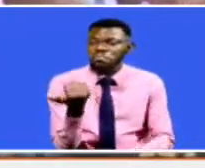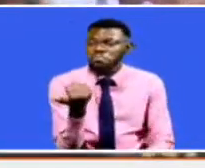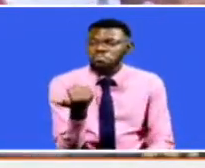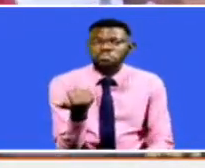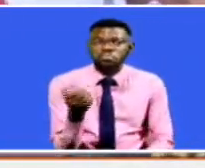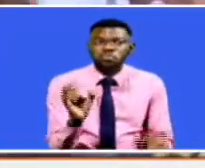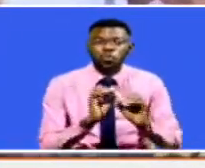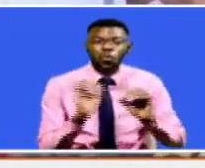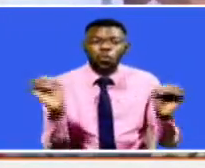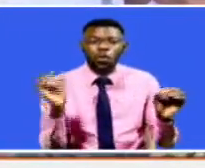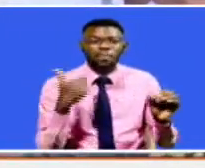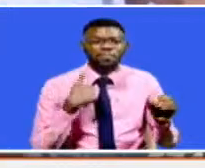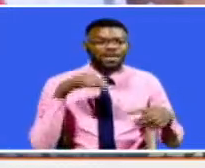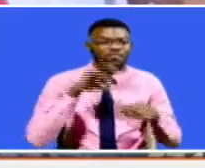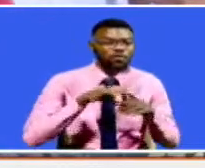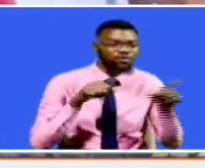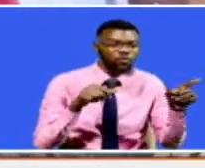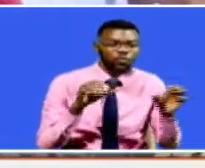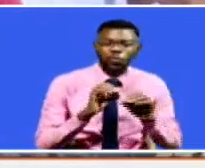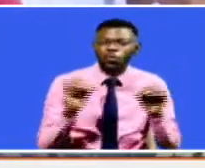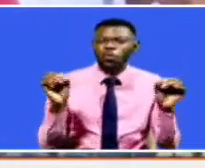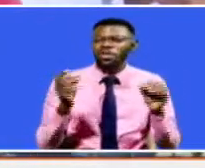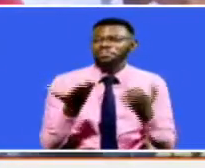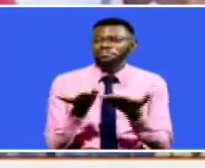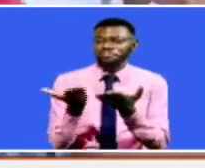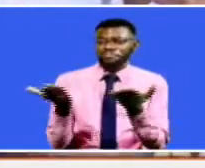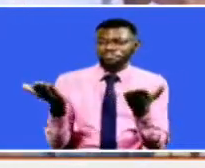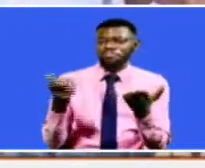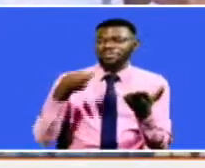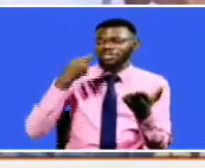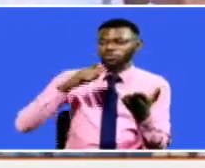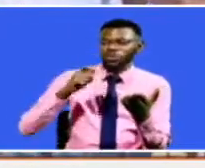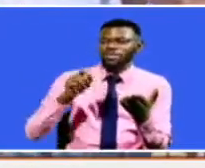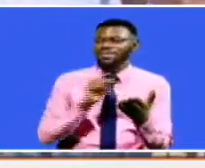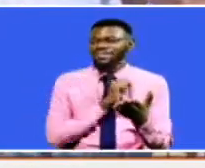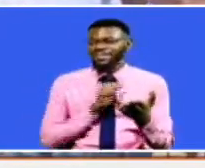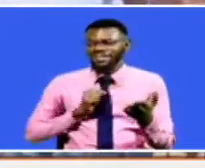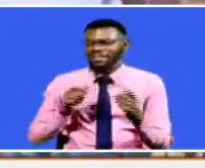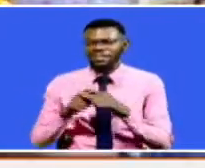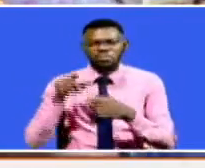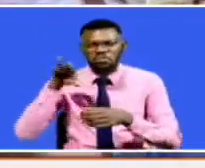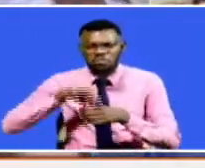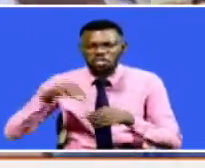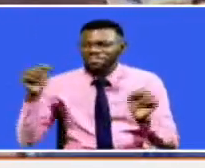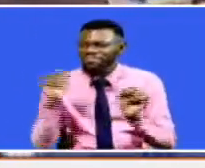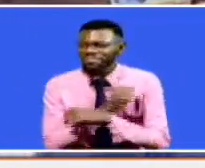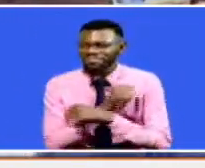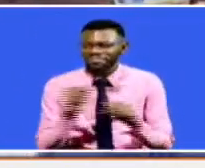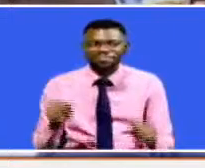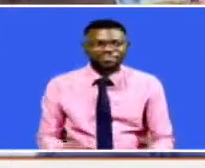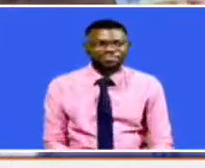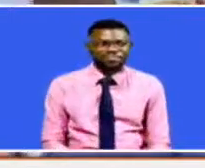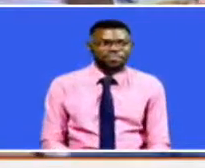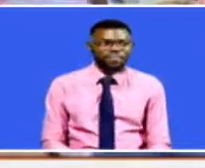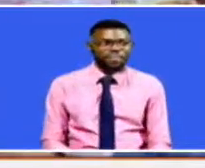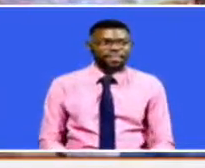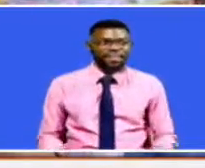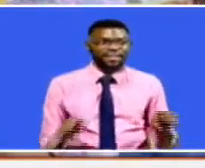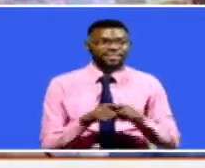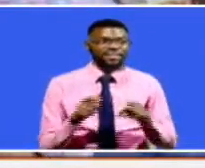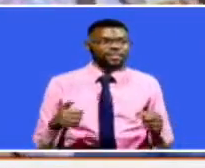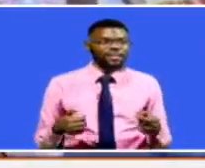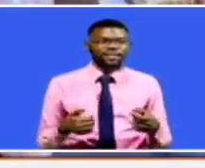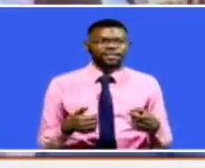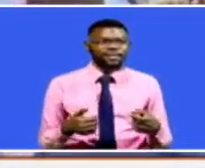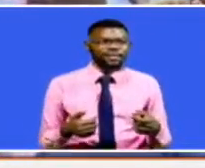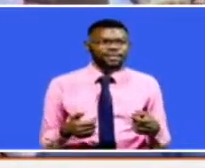jua tu kura yangu na ya Osotsi na ya huyu wa Kitui, hakuna tutaangusha hiyo report. Wale tumekutana nao